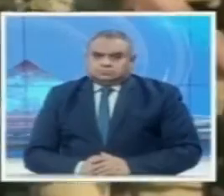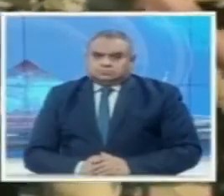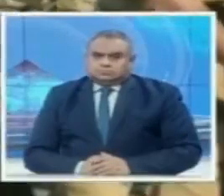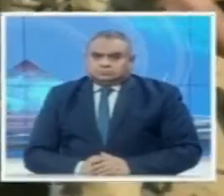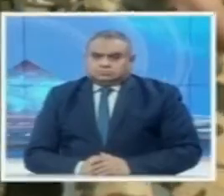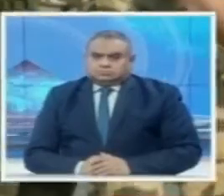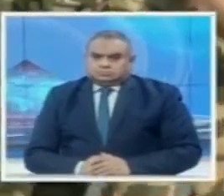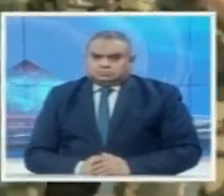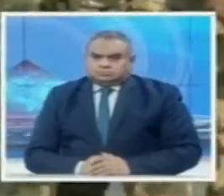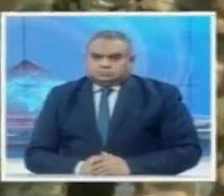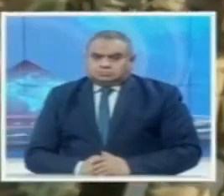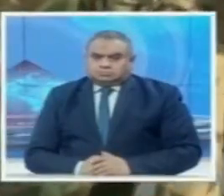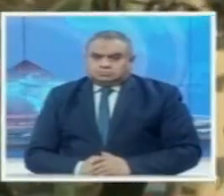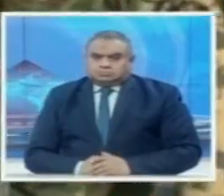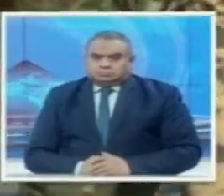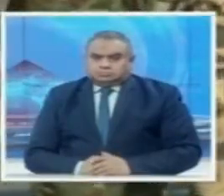تكفيش ما